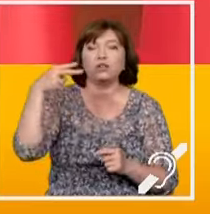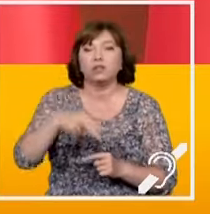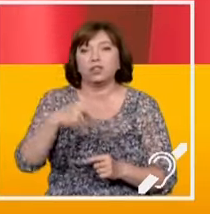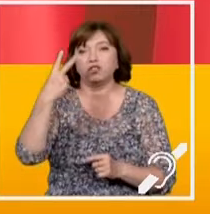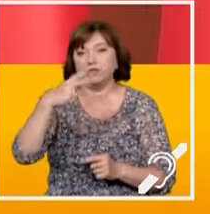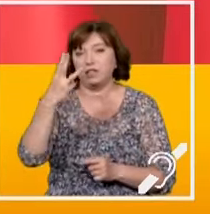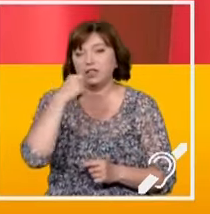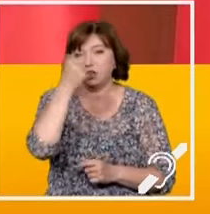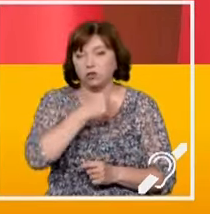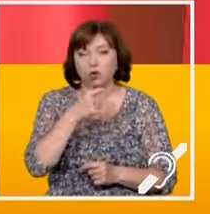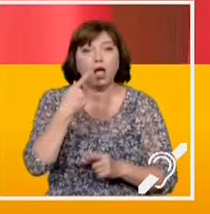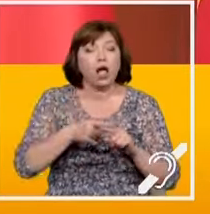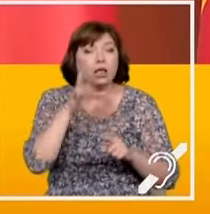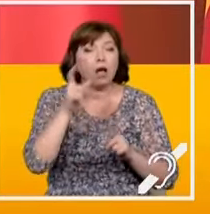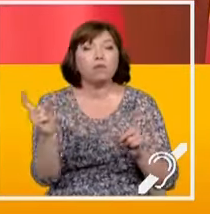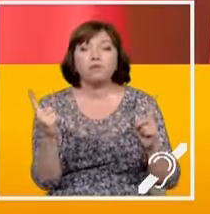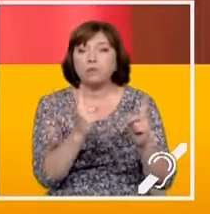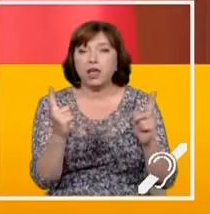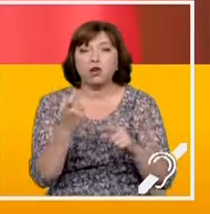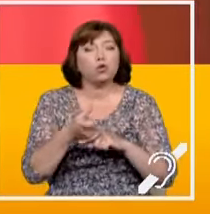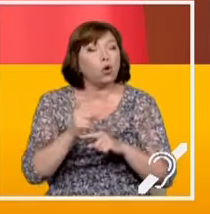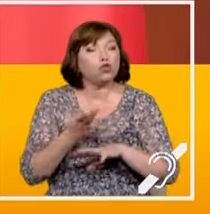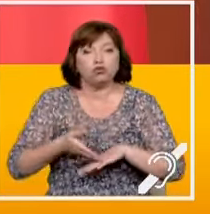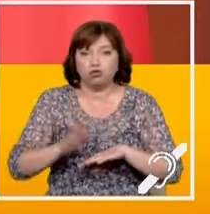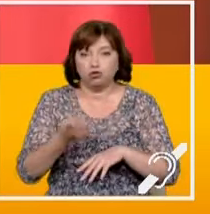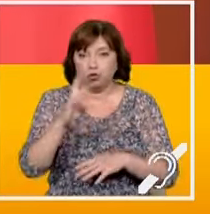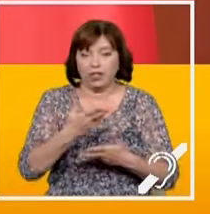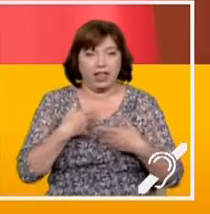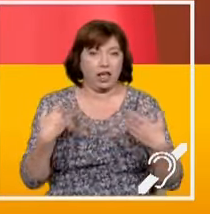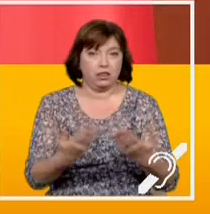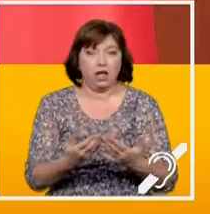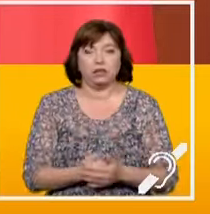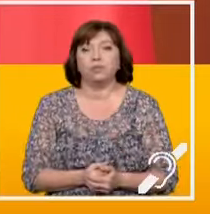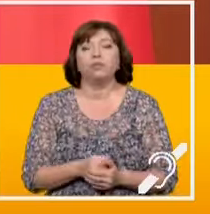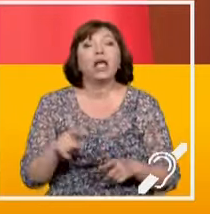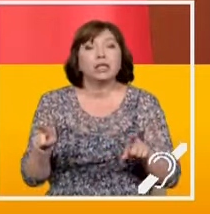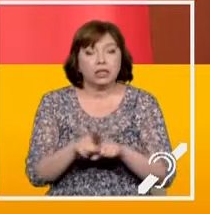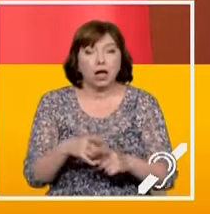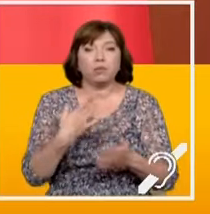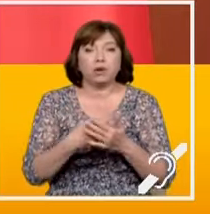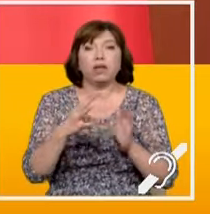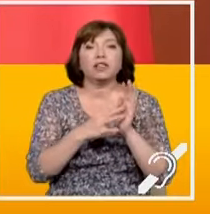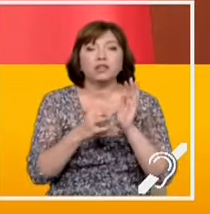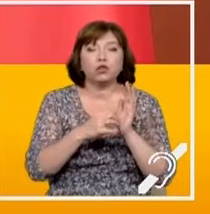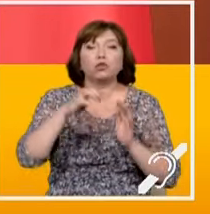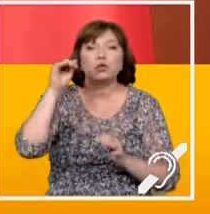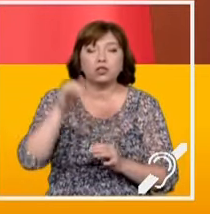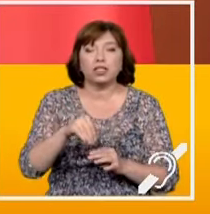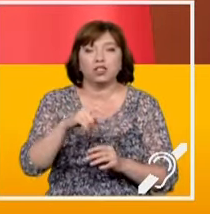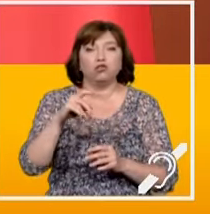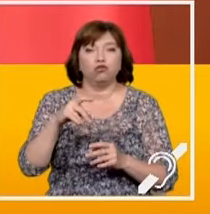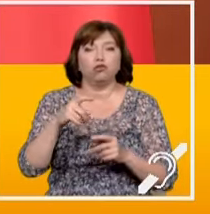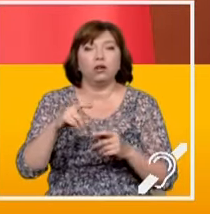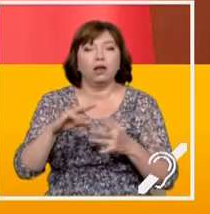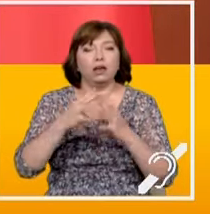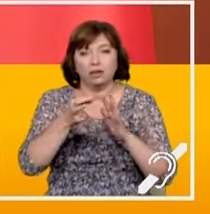2022-2023, o perioadă foarte dificilă pentru țara noastră. Astfel, aproape 900.000 de gospodării au